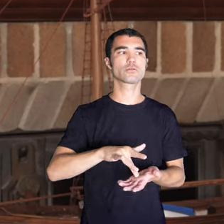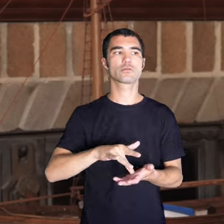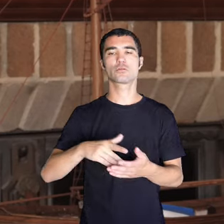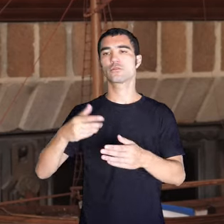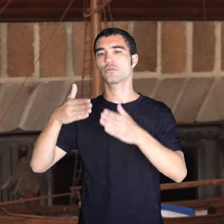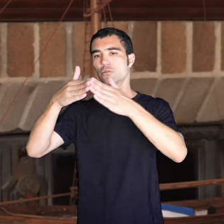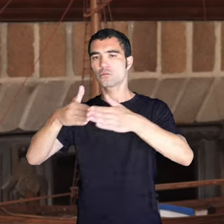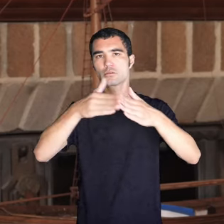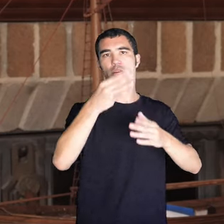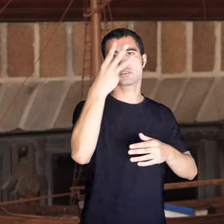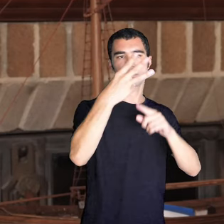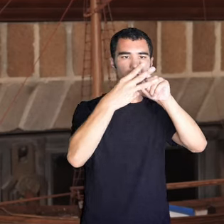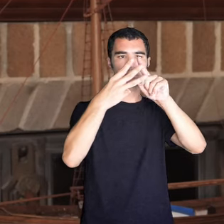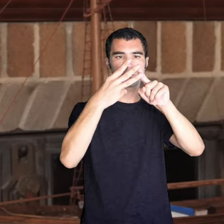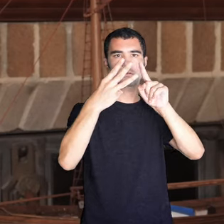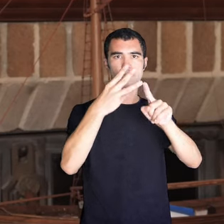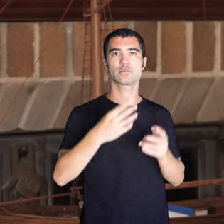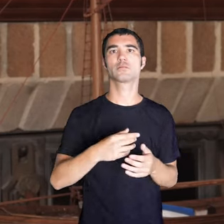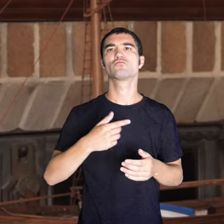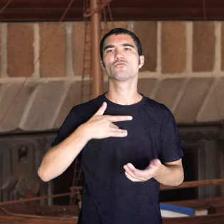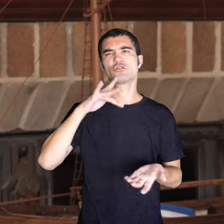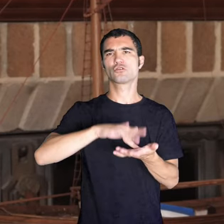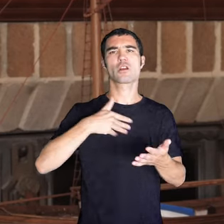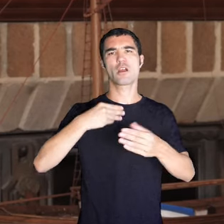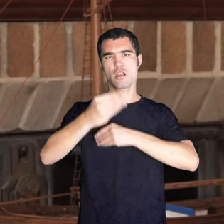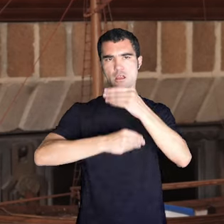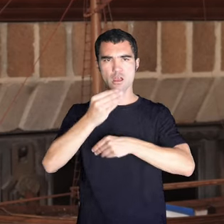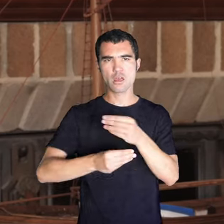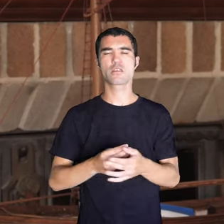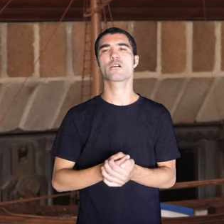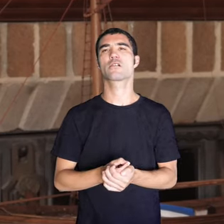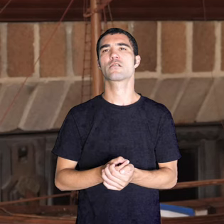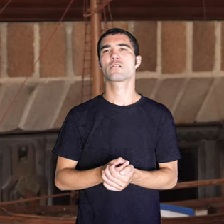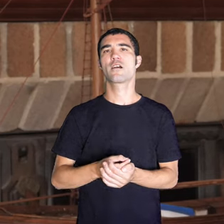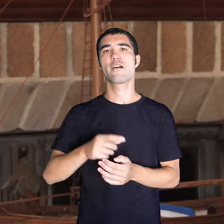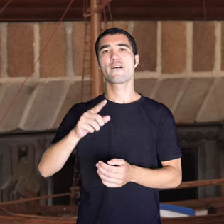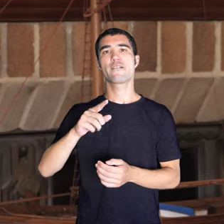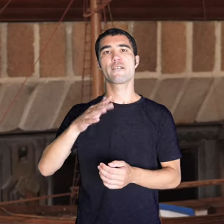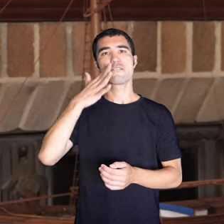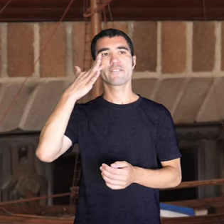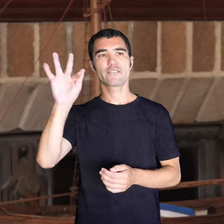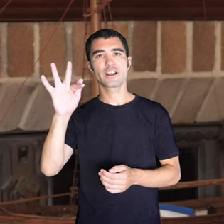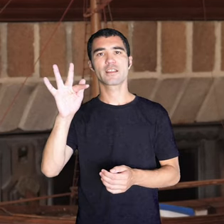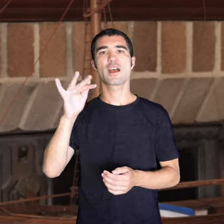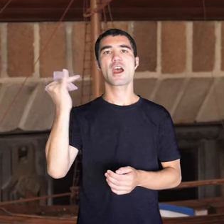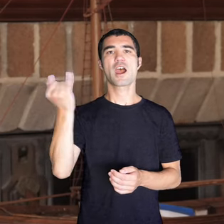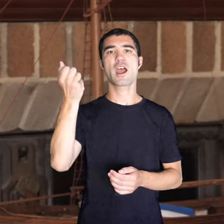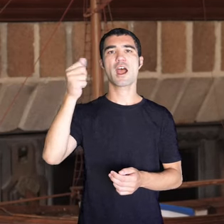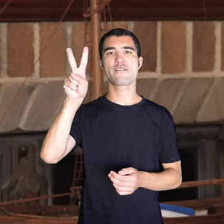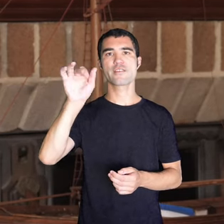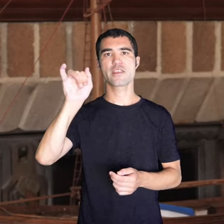d'una sèrie de tres barcos que vàrem arribar a fer, que va ser el Francesc Xavier,